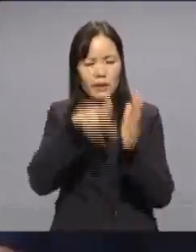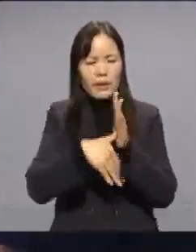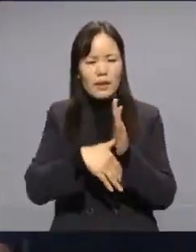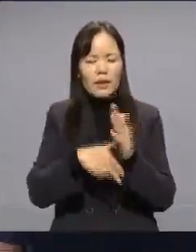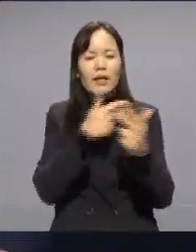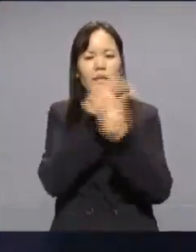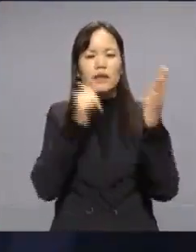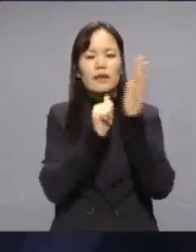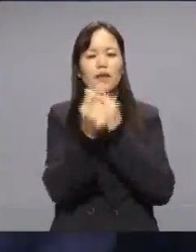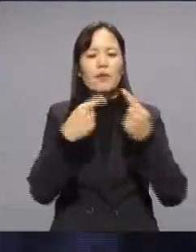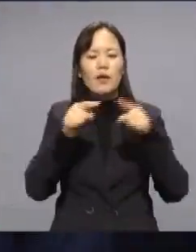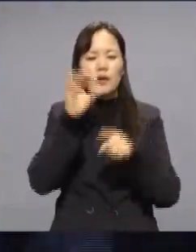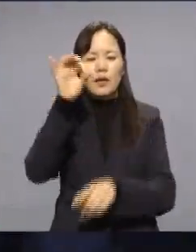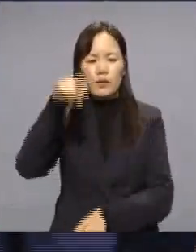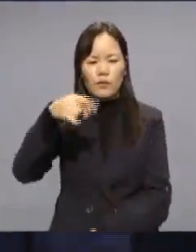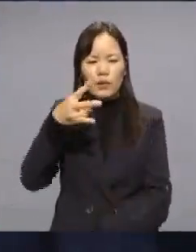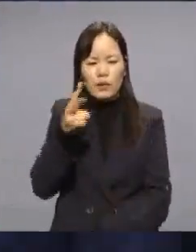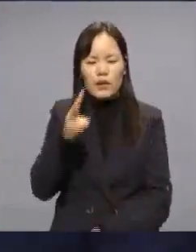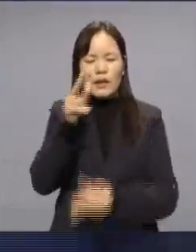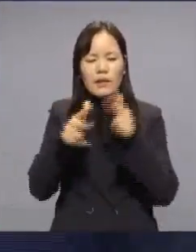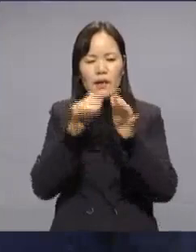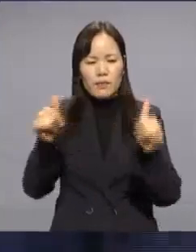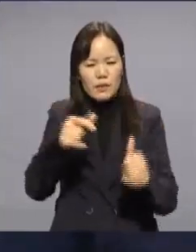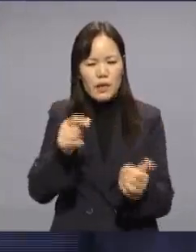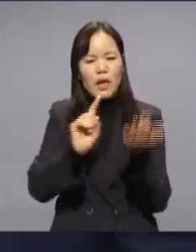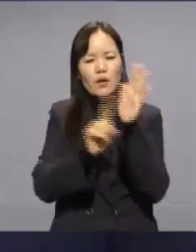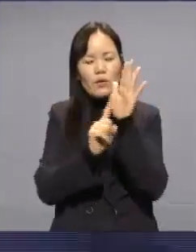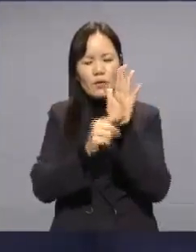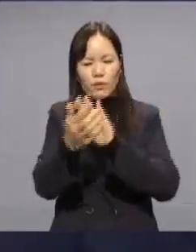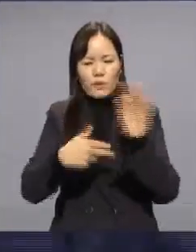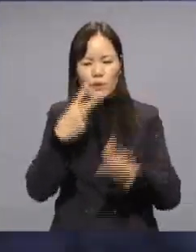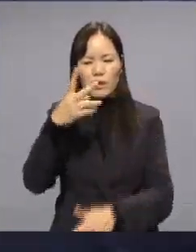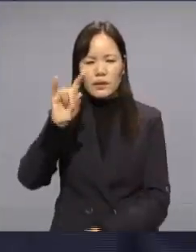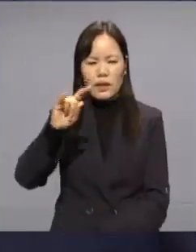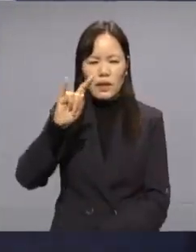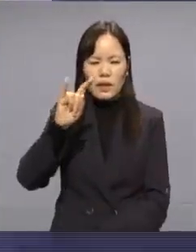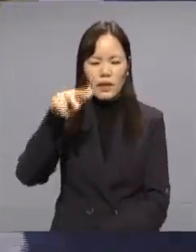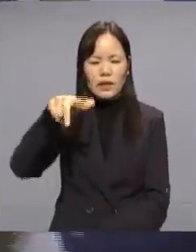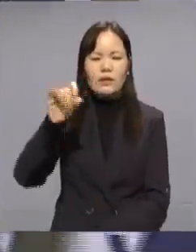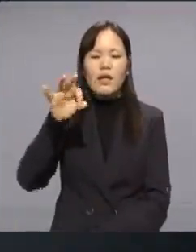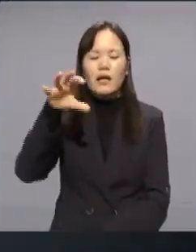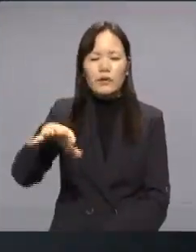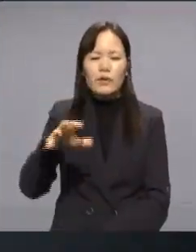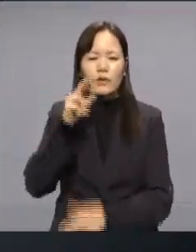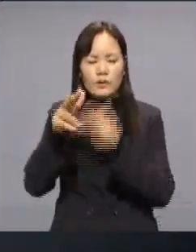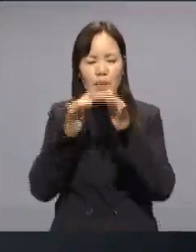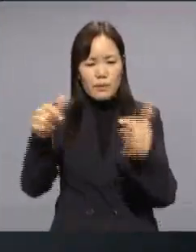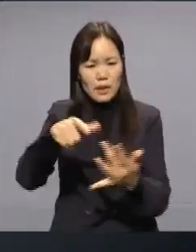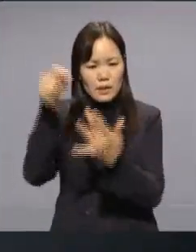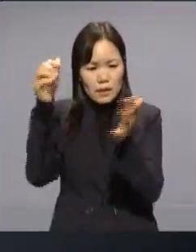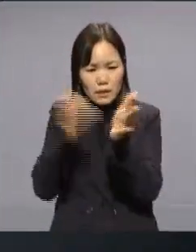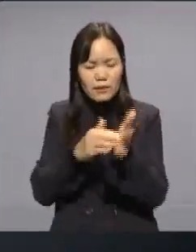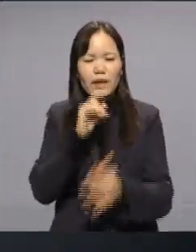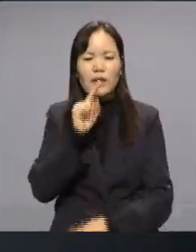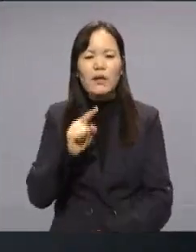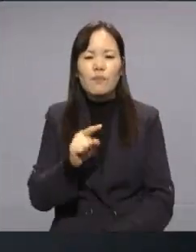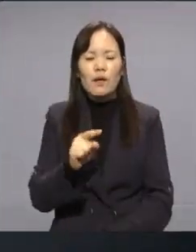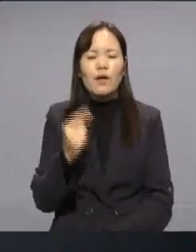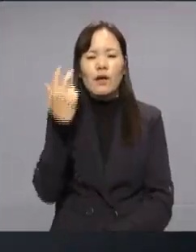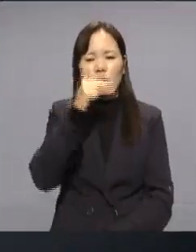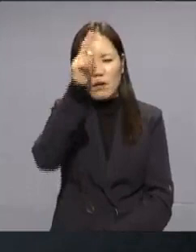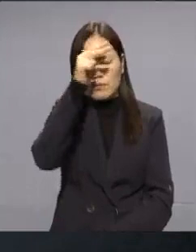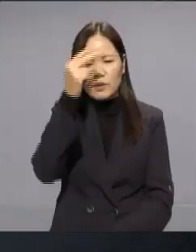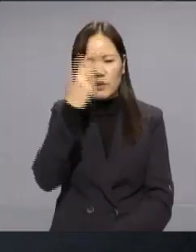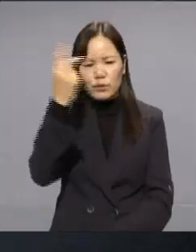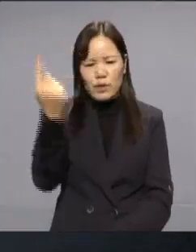함께 위례 사업자 공고 전 대장동 일당을 사업자로 선정했다고도 적시됐습니다. 오늘 검찰의 조사를 받으러 나온